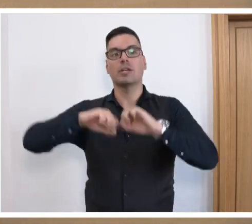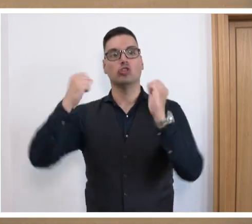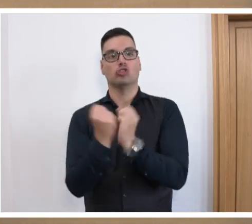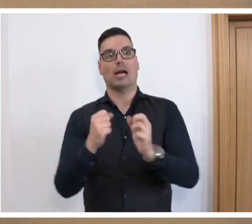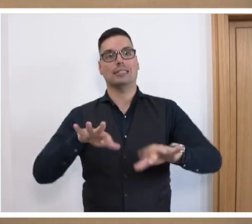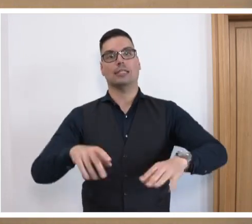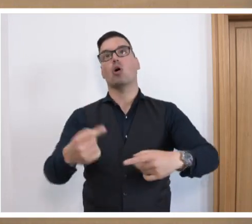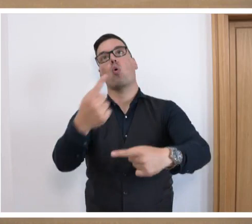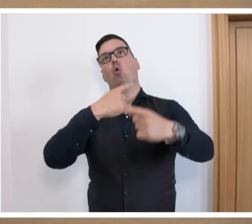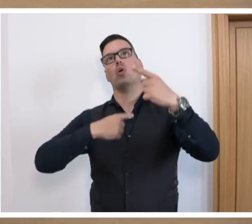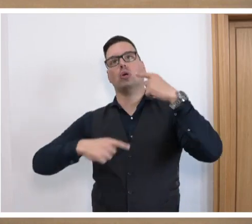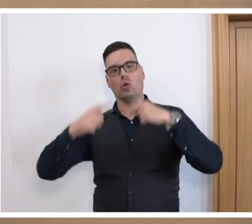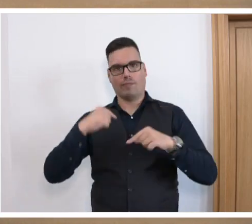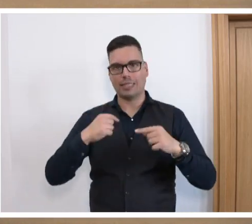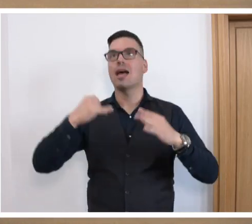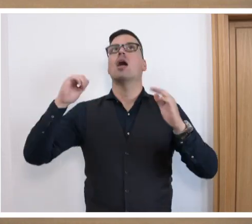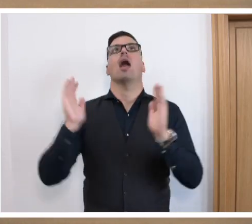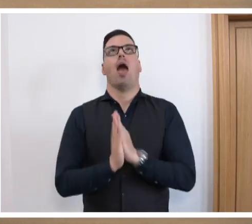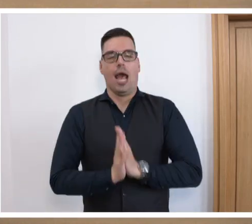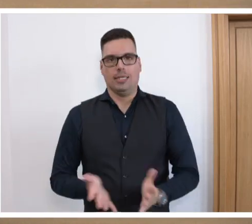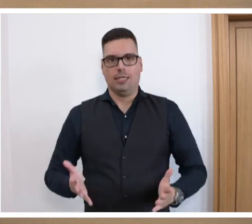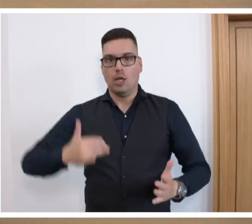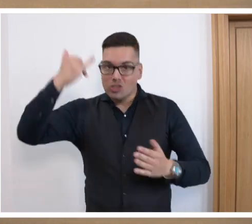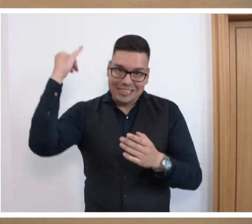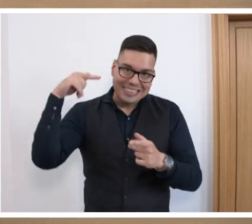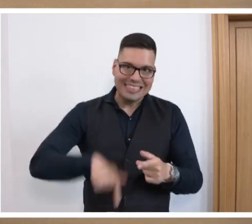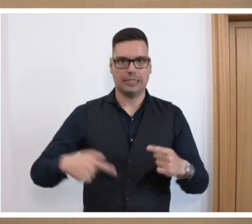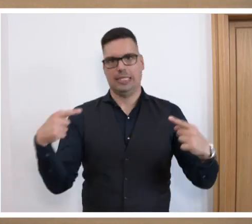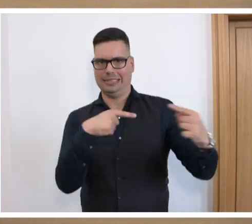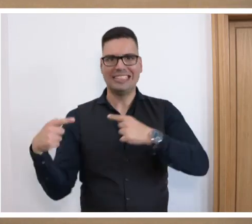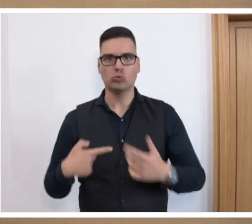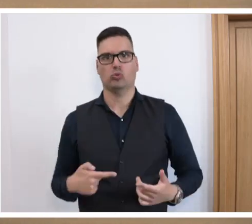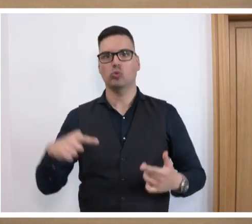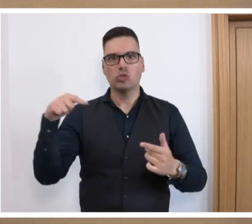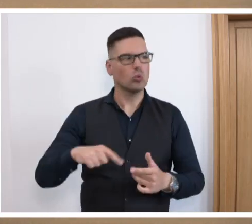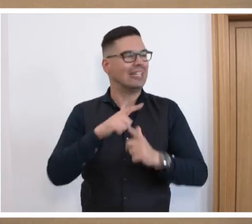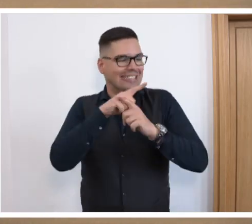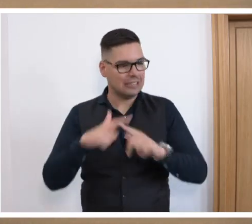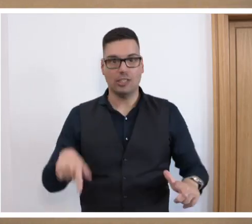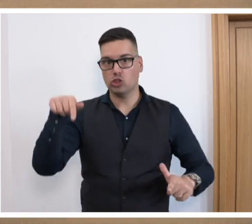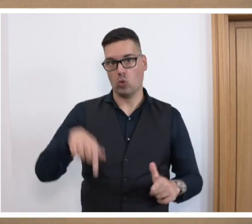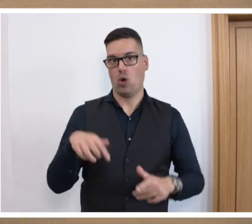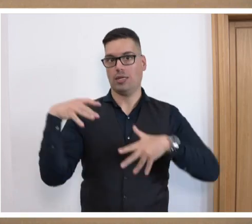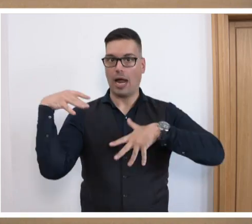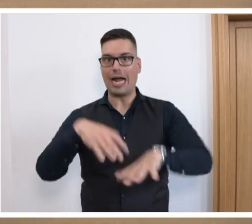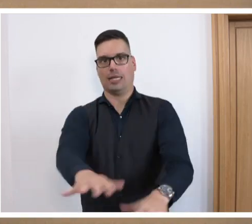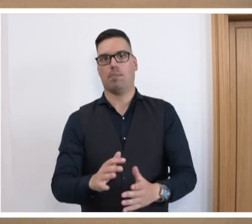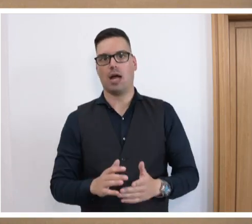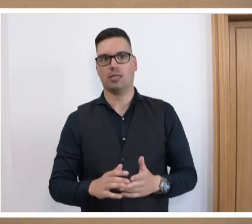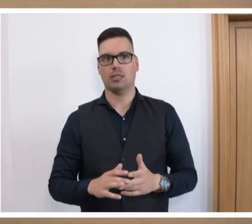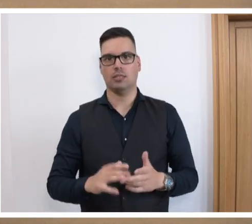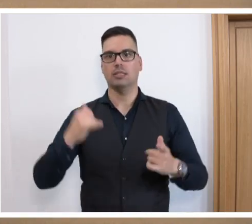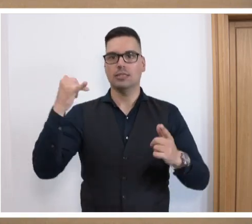rückwärts hingelegt hat. Endlich jetzt dieser Diskussionsentwurf so nicht heute mit eingebracht wird, sondern